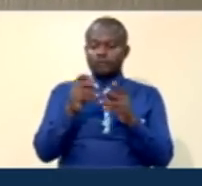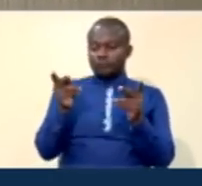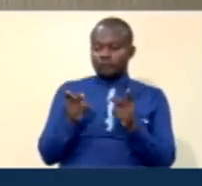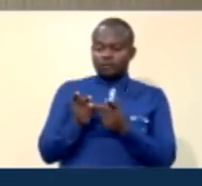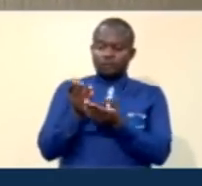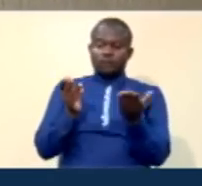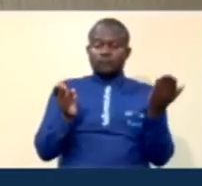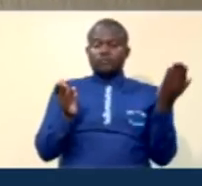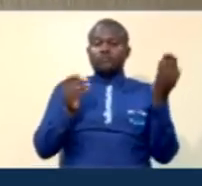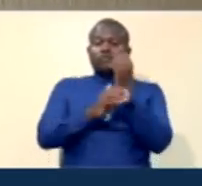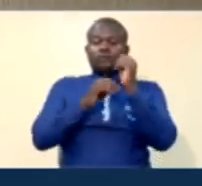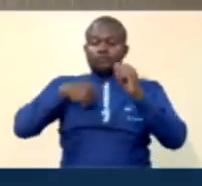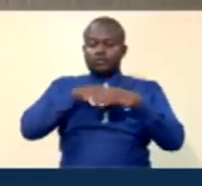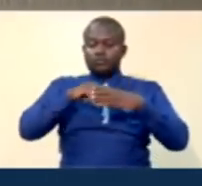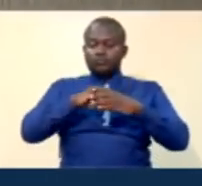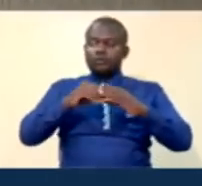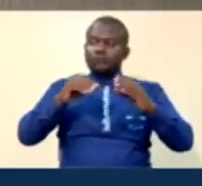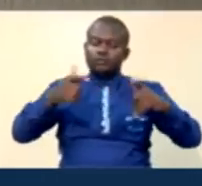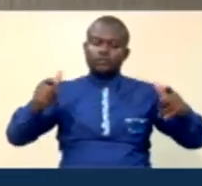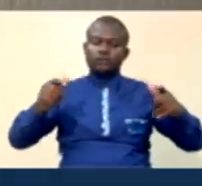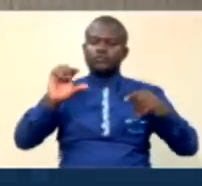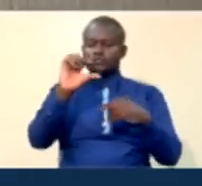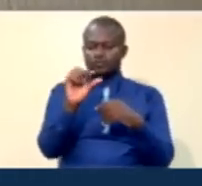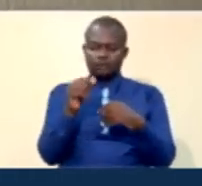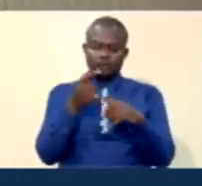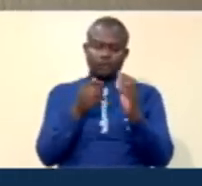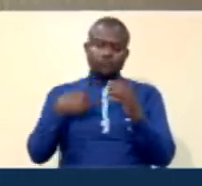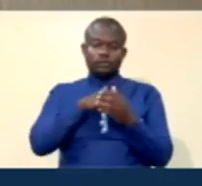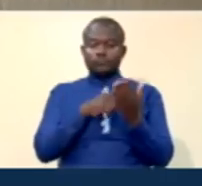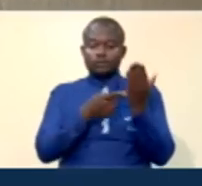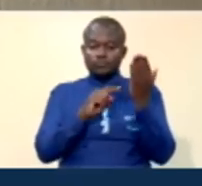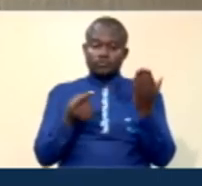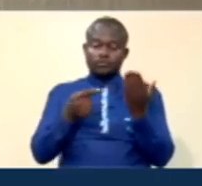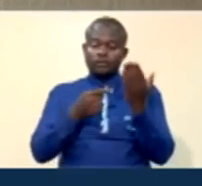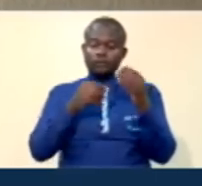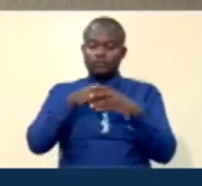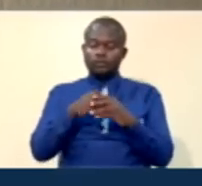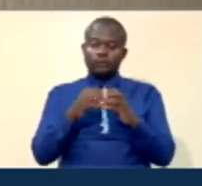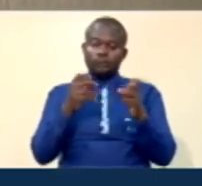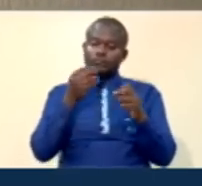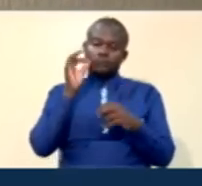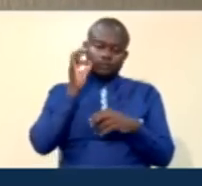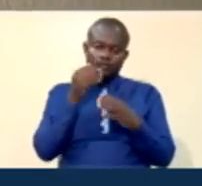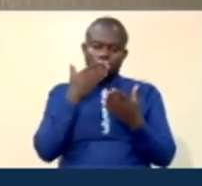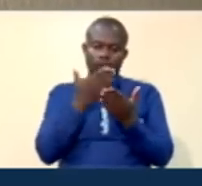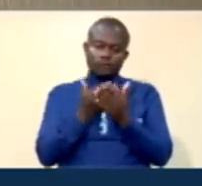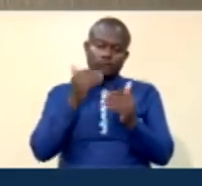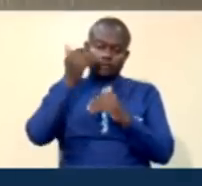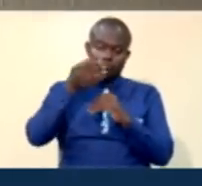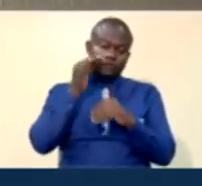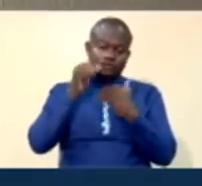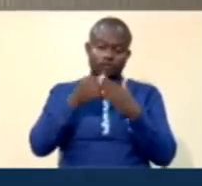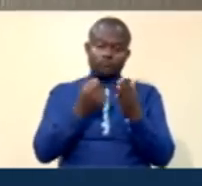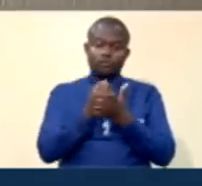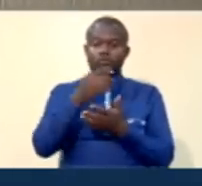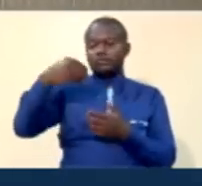nko muri ibyo bihugu bindi by'ibituranyi. Turashaka rero gushyira imbaraga mu kuzamura ikoranabuhanga mu gutubura imbuto nziza, bityo ya mbuto